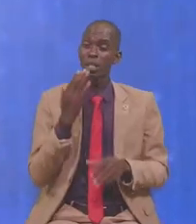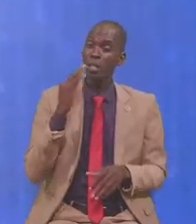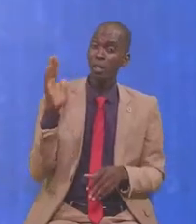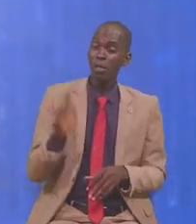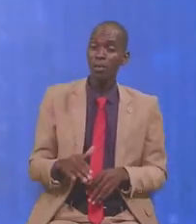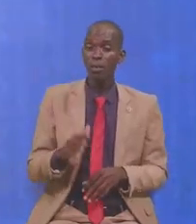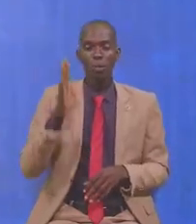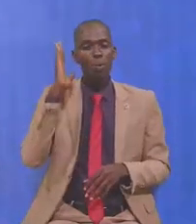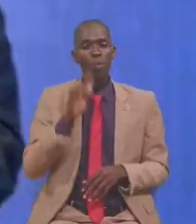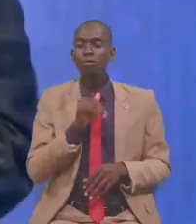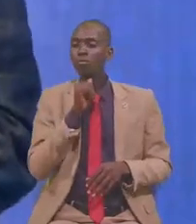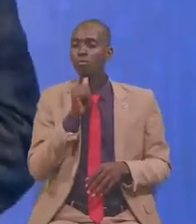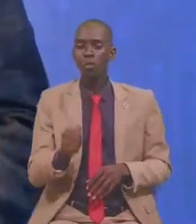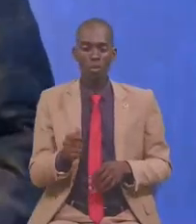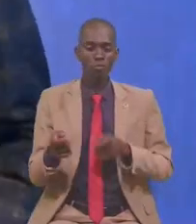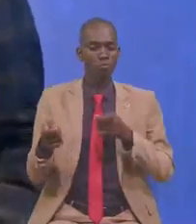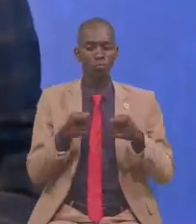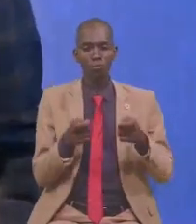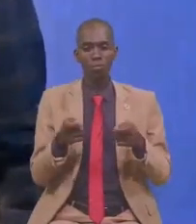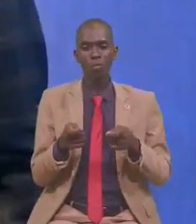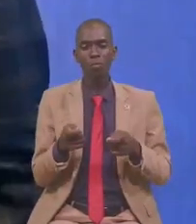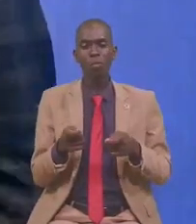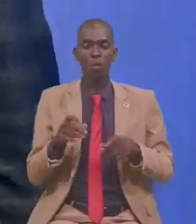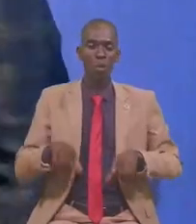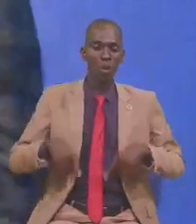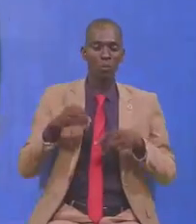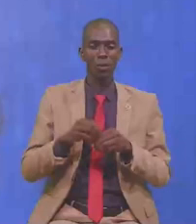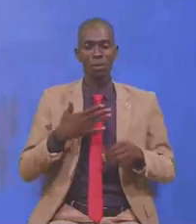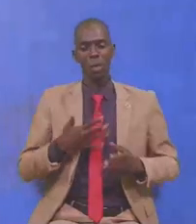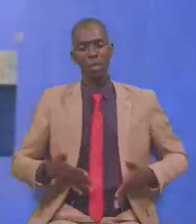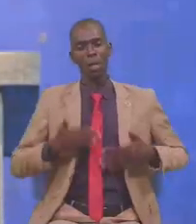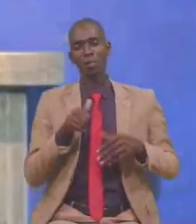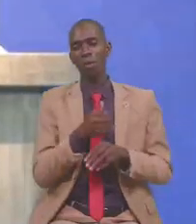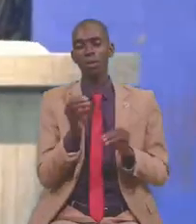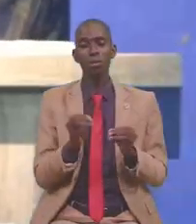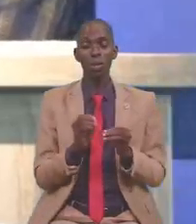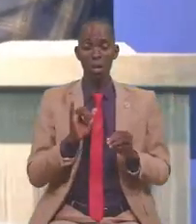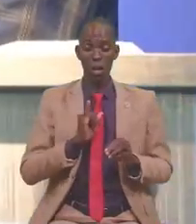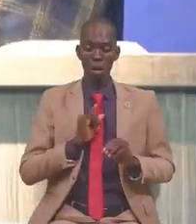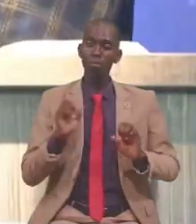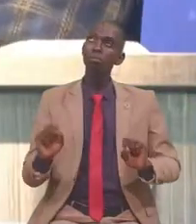mal ne va plus régner dans ma vie. Je me soumets